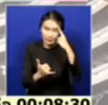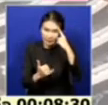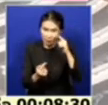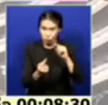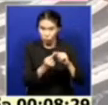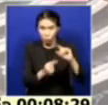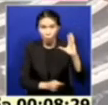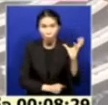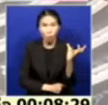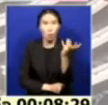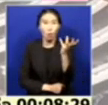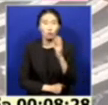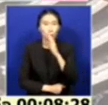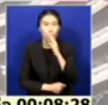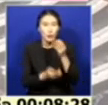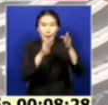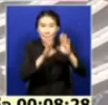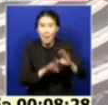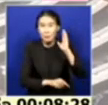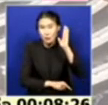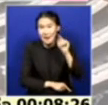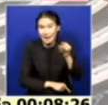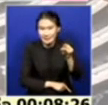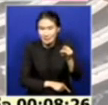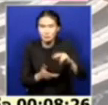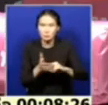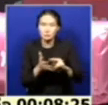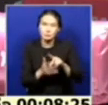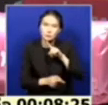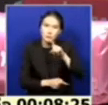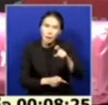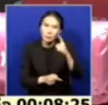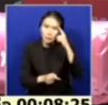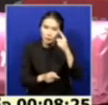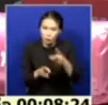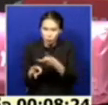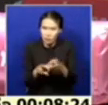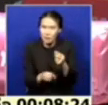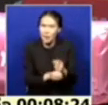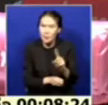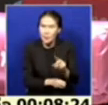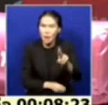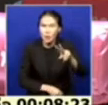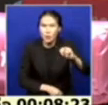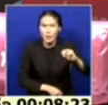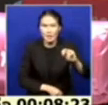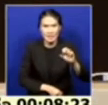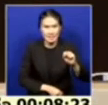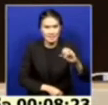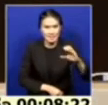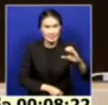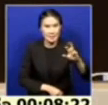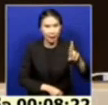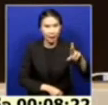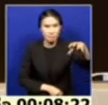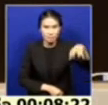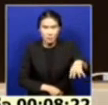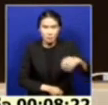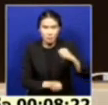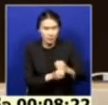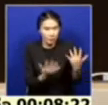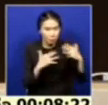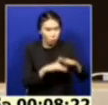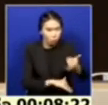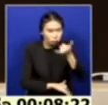าทของกระทรวงการต่างประเทศอาจจะน้อยไปหน่อยในเรื่องนี้ด้วยเหตุผลอย่างไรผมไม่ทราบได้แต่อยากถามท่